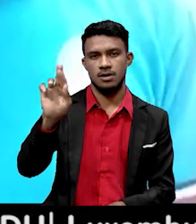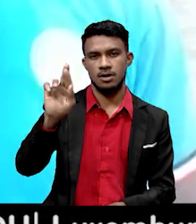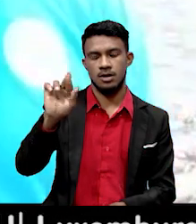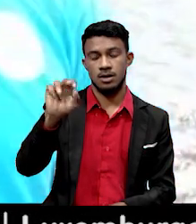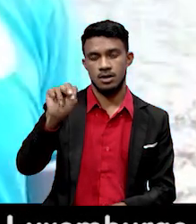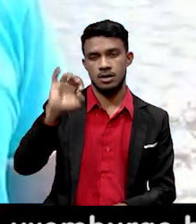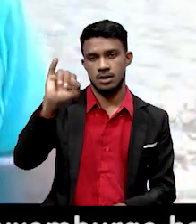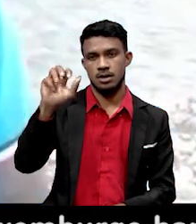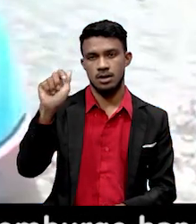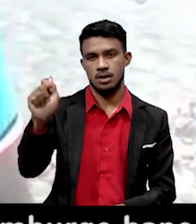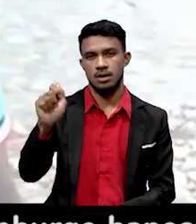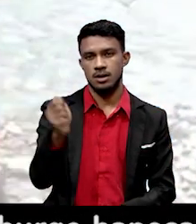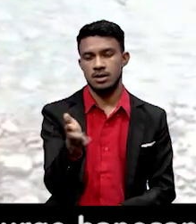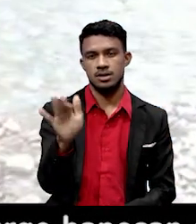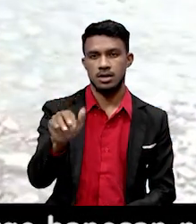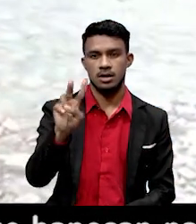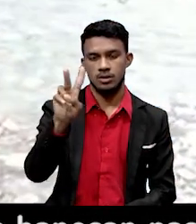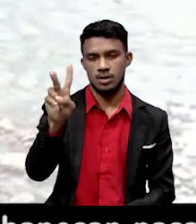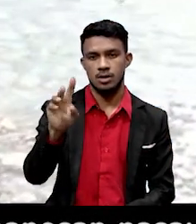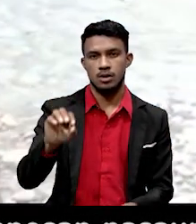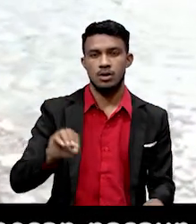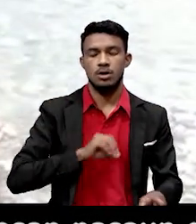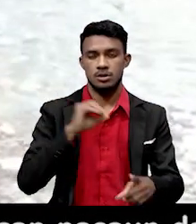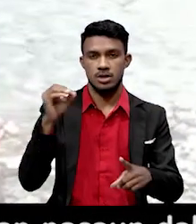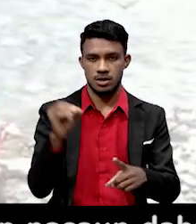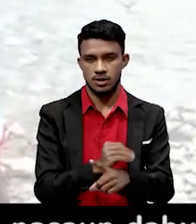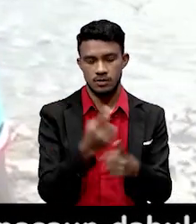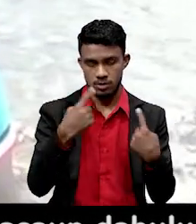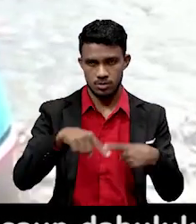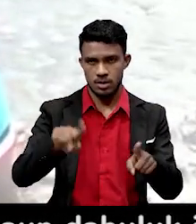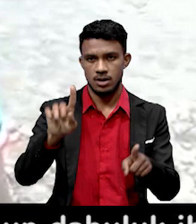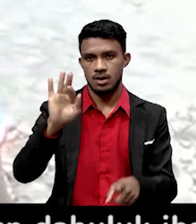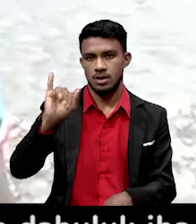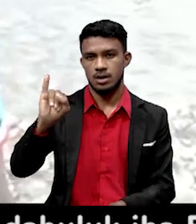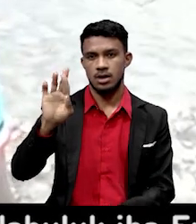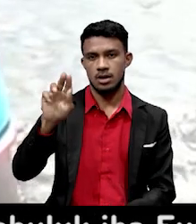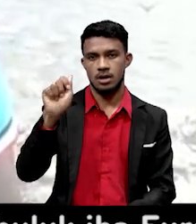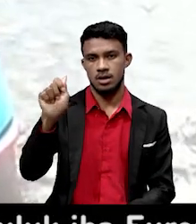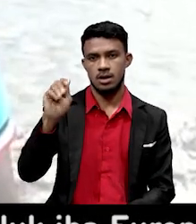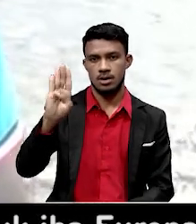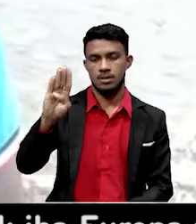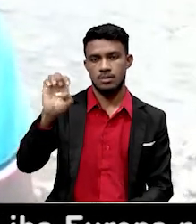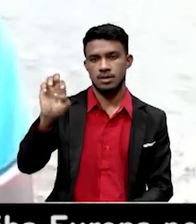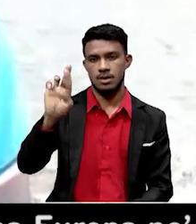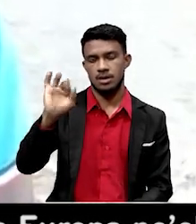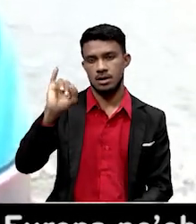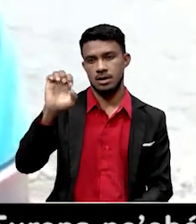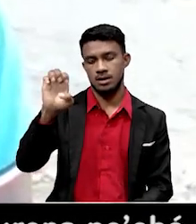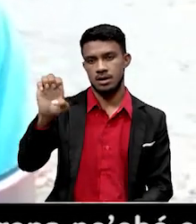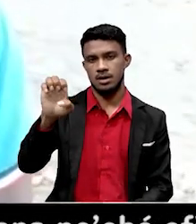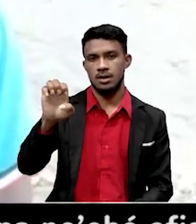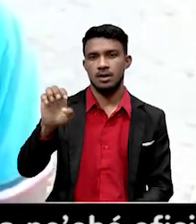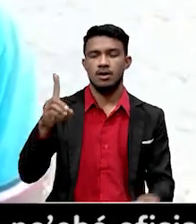Senarua objektif waktu ba kiraber asur pastor ia oras tuku sanor